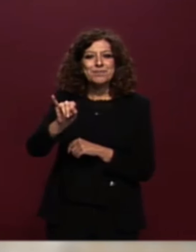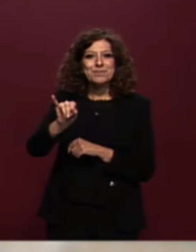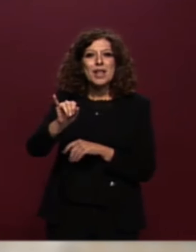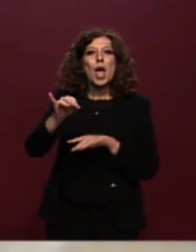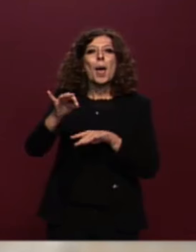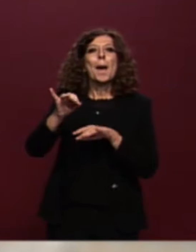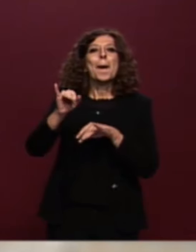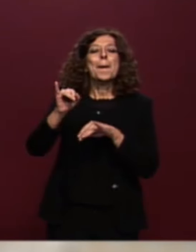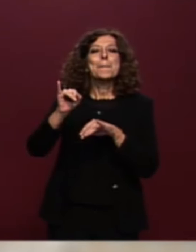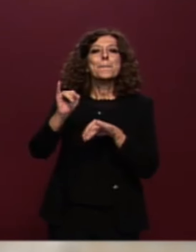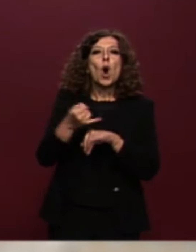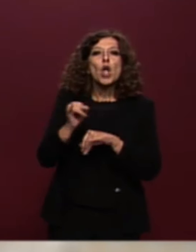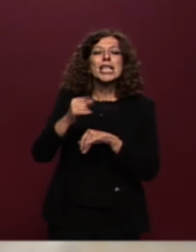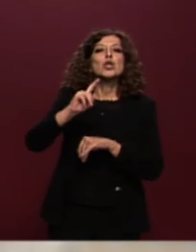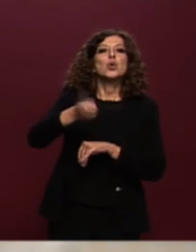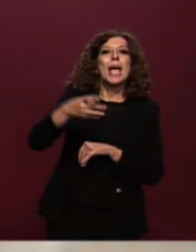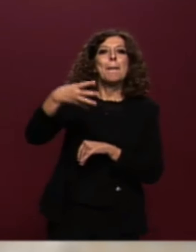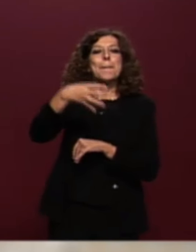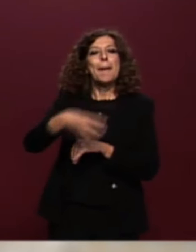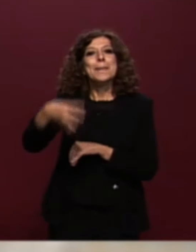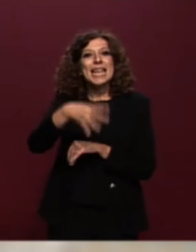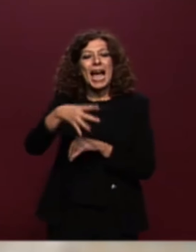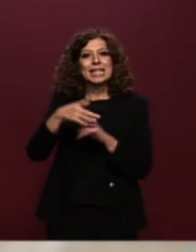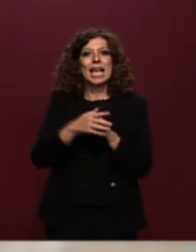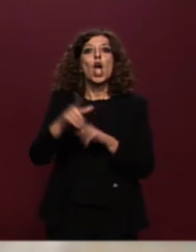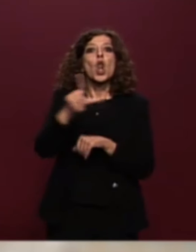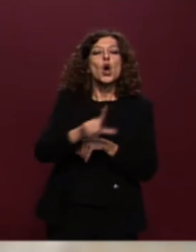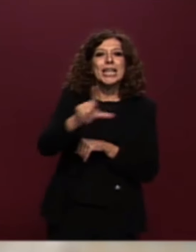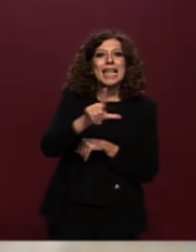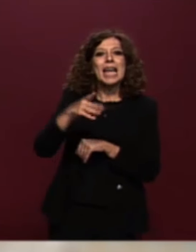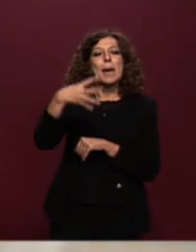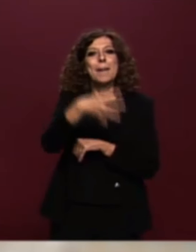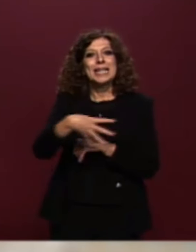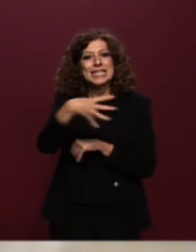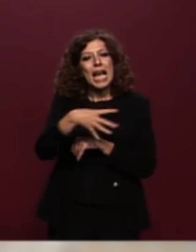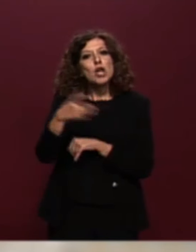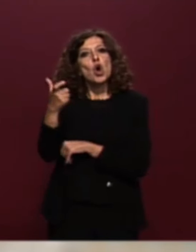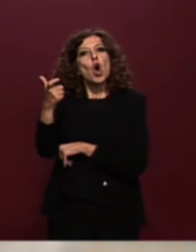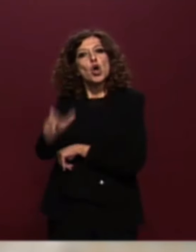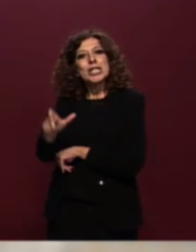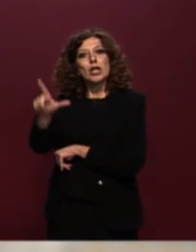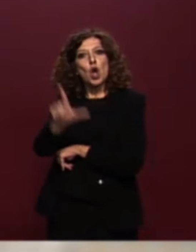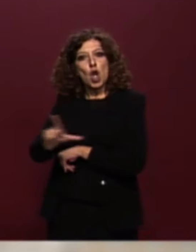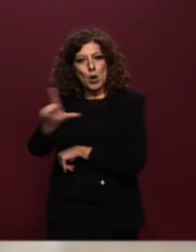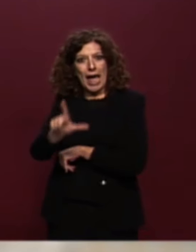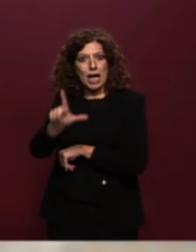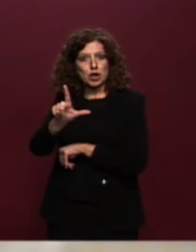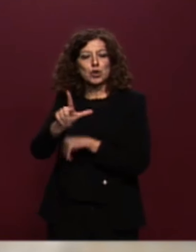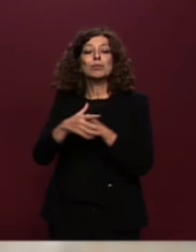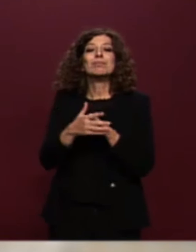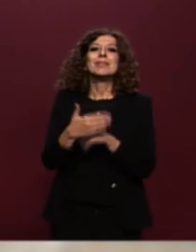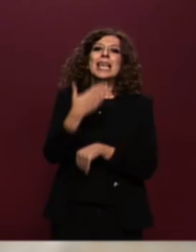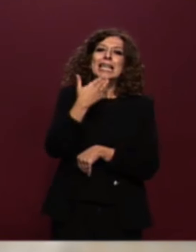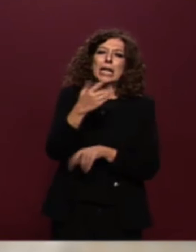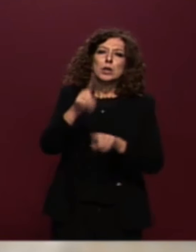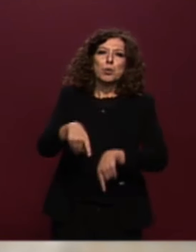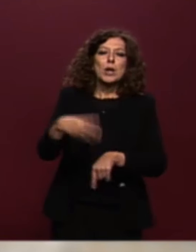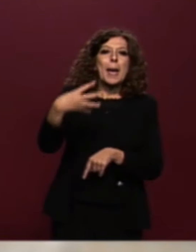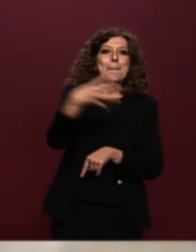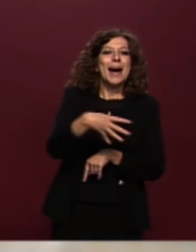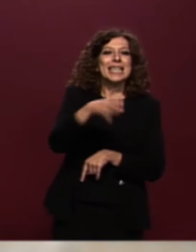moglie di Giuseppe Miraglia, Loredana Maniscalco e il cognato Leonardo. Sono con noi anche Maria Elena Dentesano e